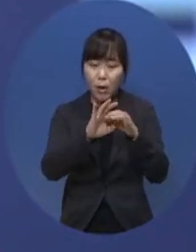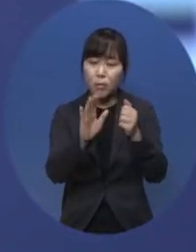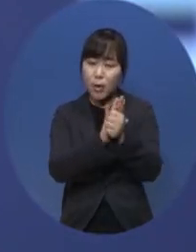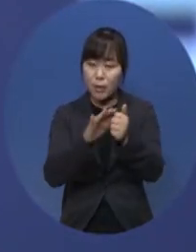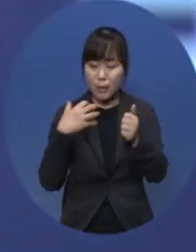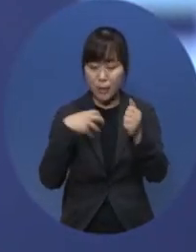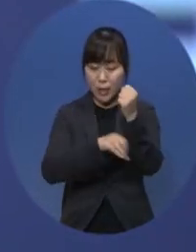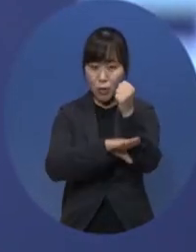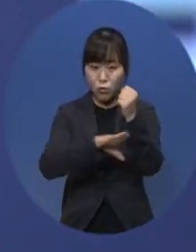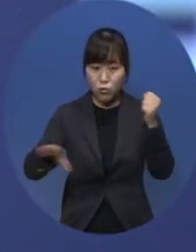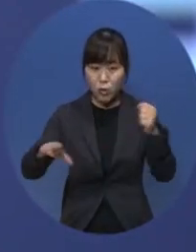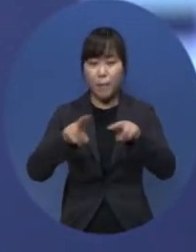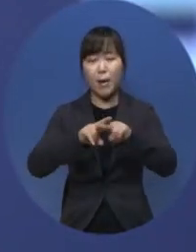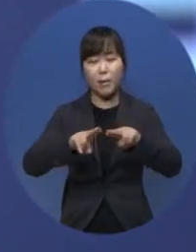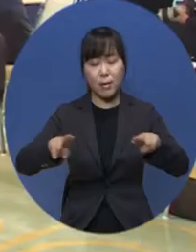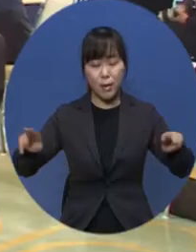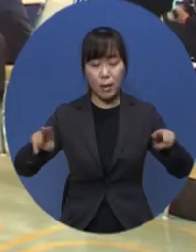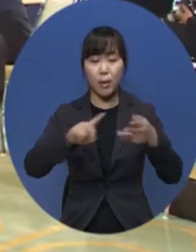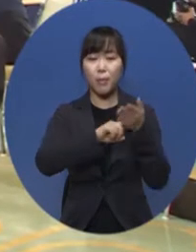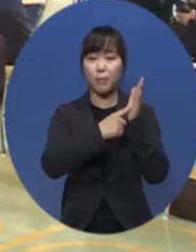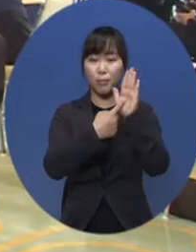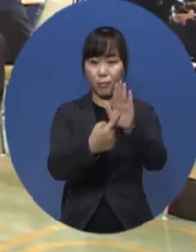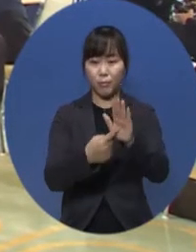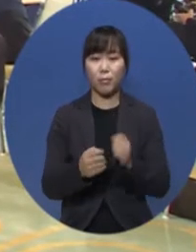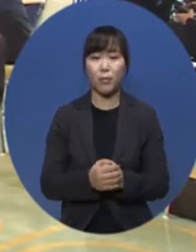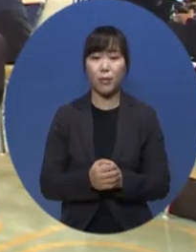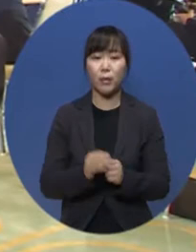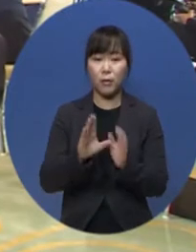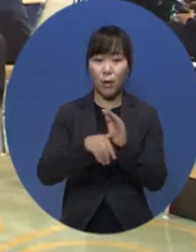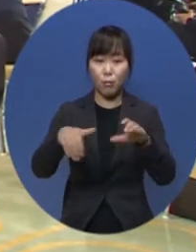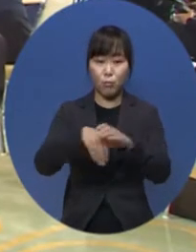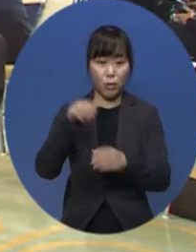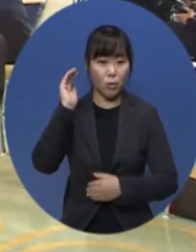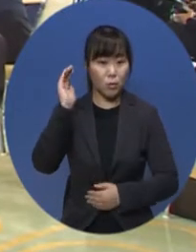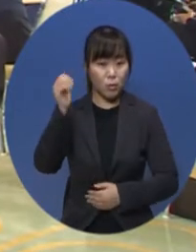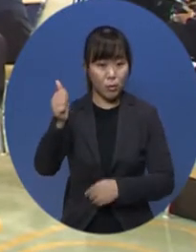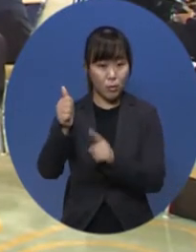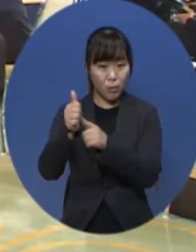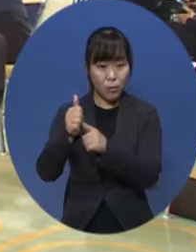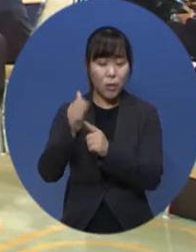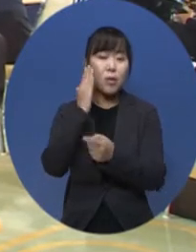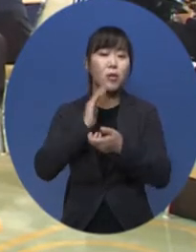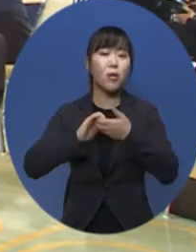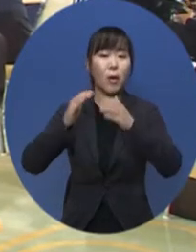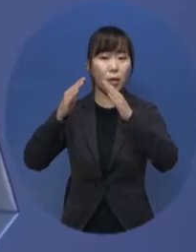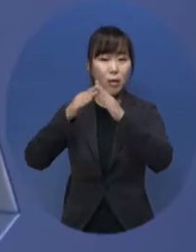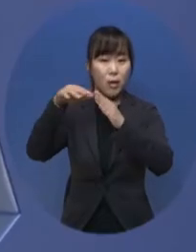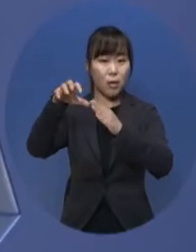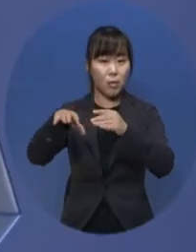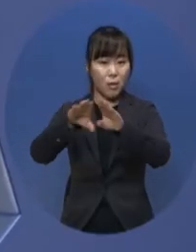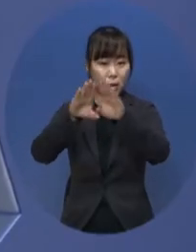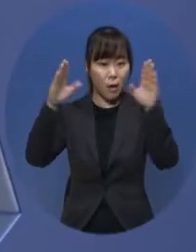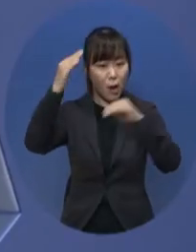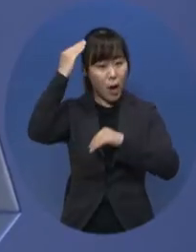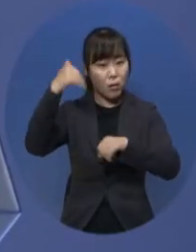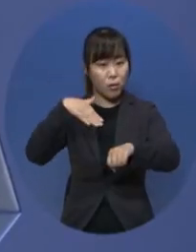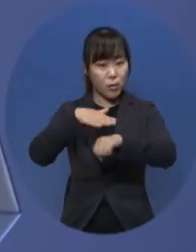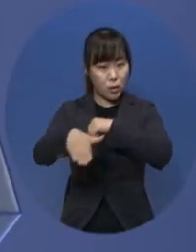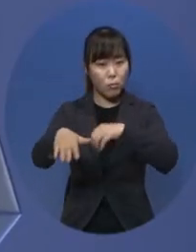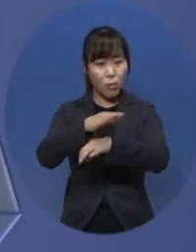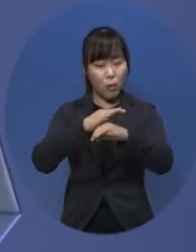기준을 폐지하겠다고 밝혔습니다. 이날 문재인 대통령은 청와대에서 열린 한국판